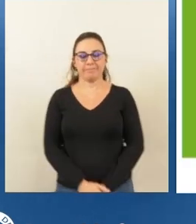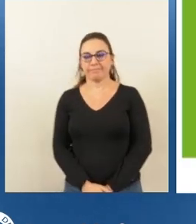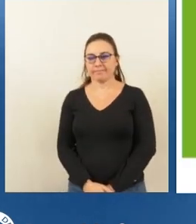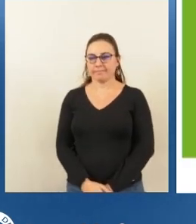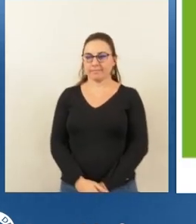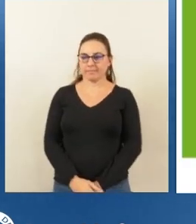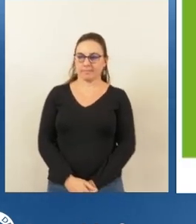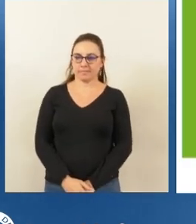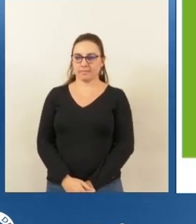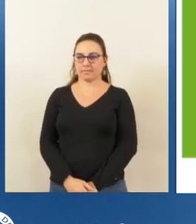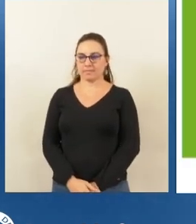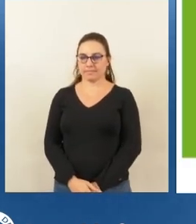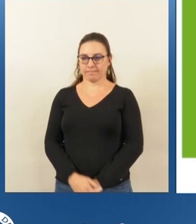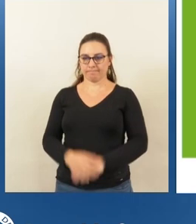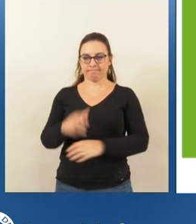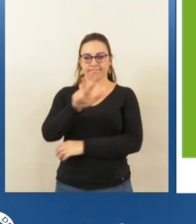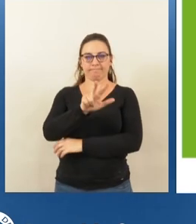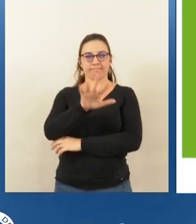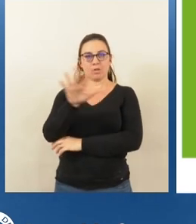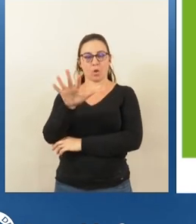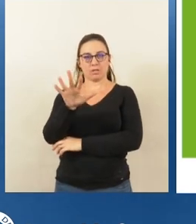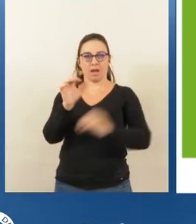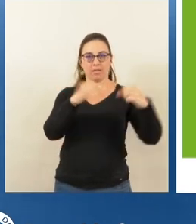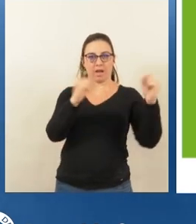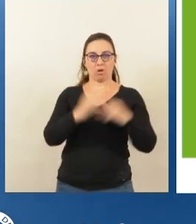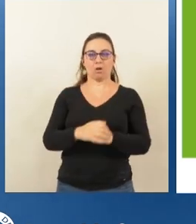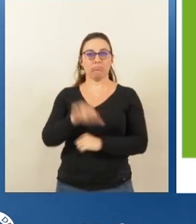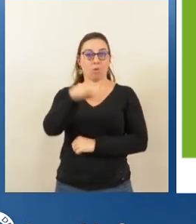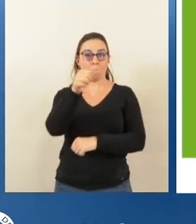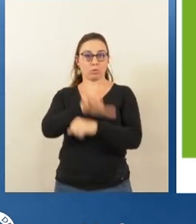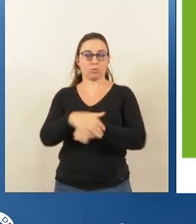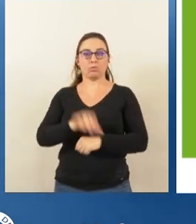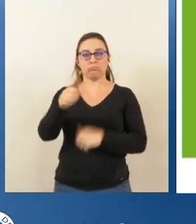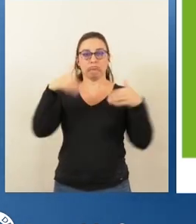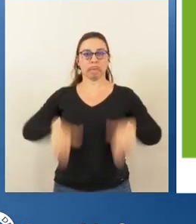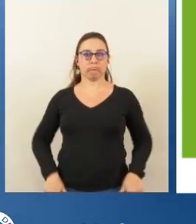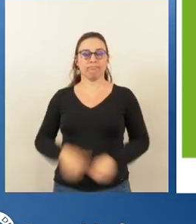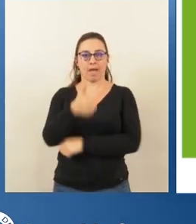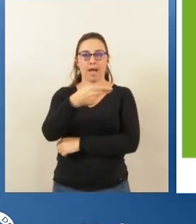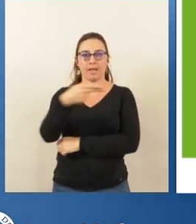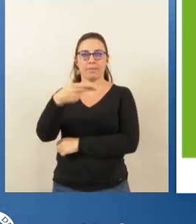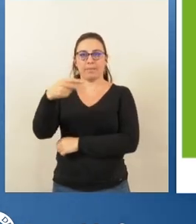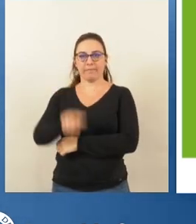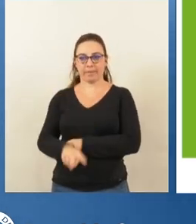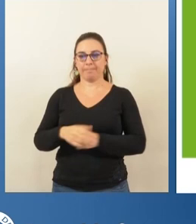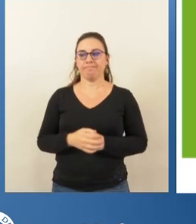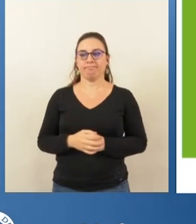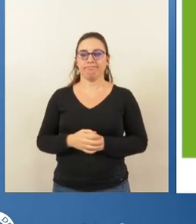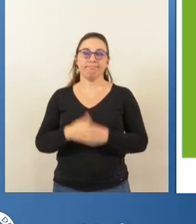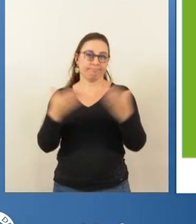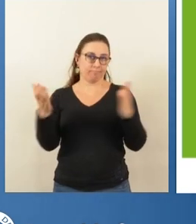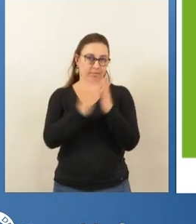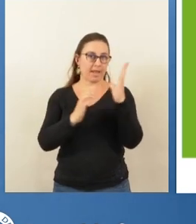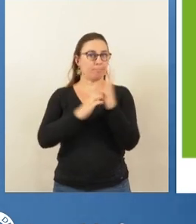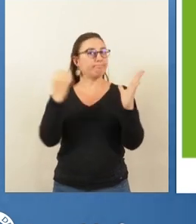et donc 35 pour 11 contre 11 abstentions ANP PV cette délibération et